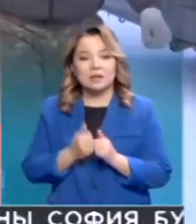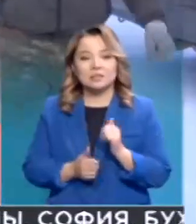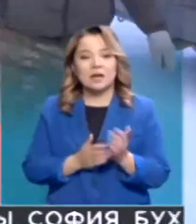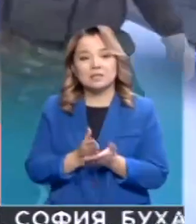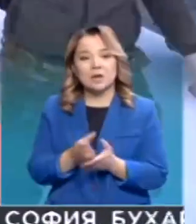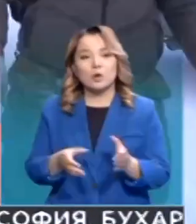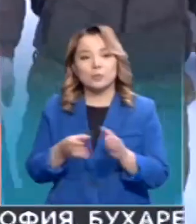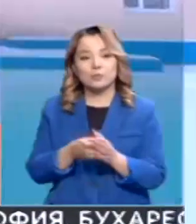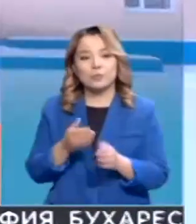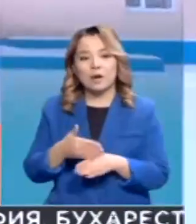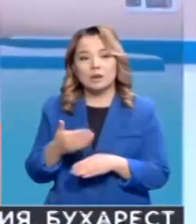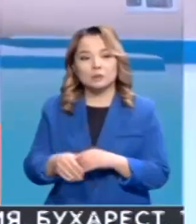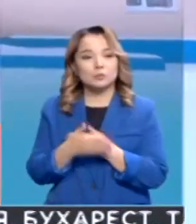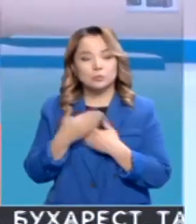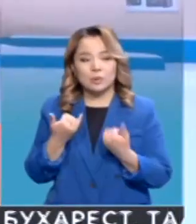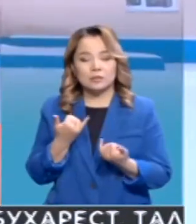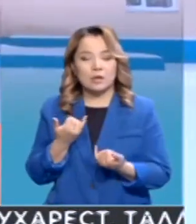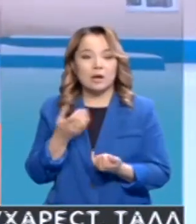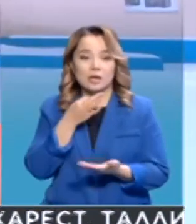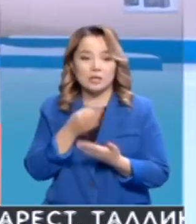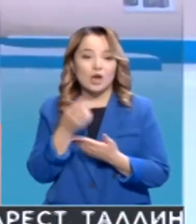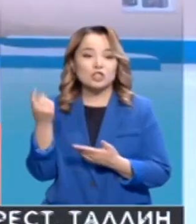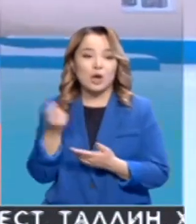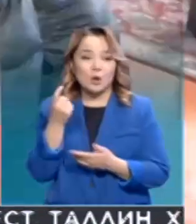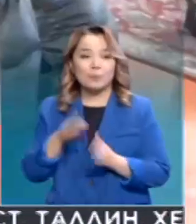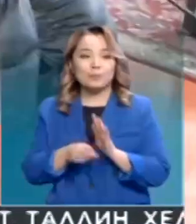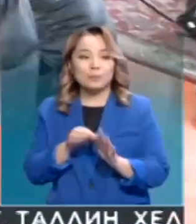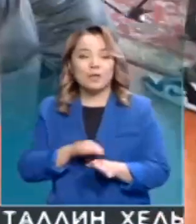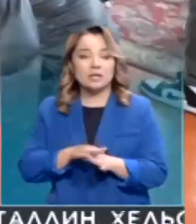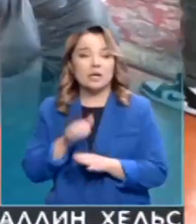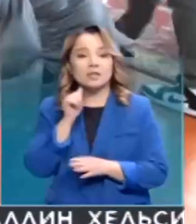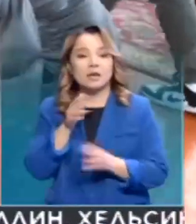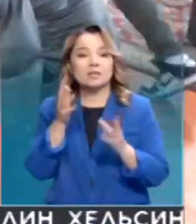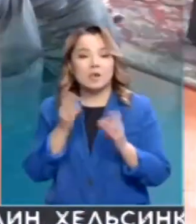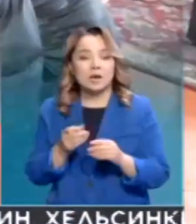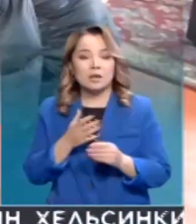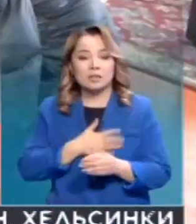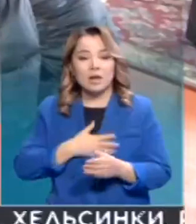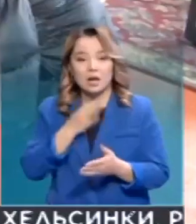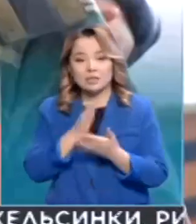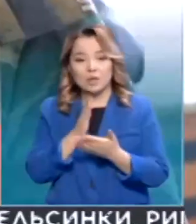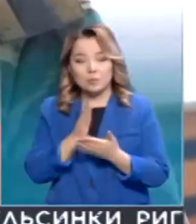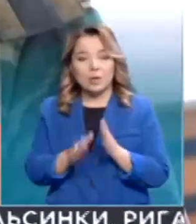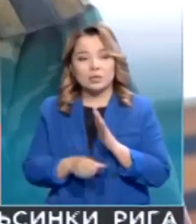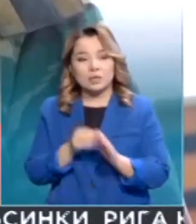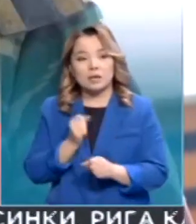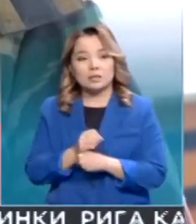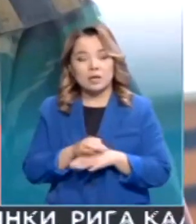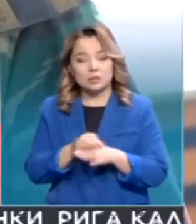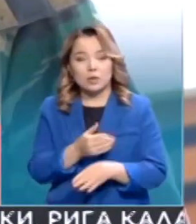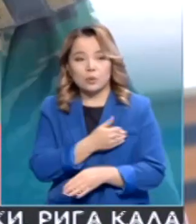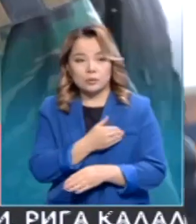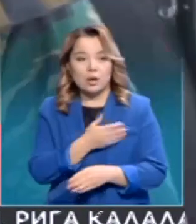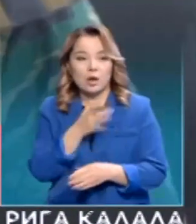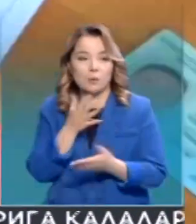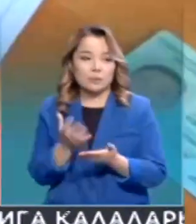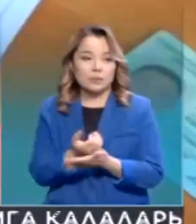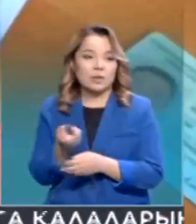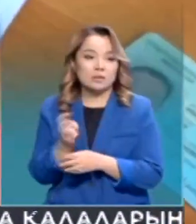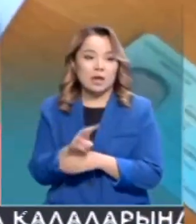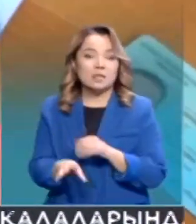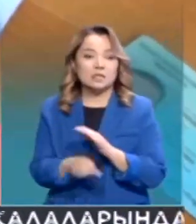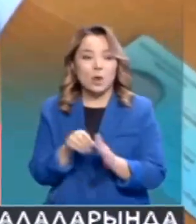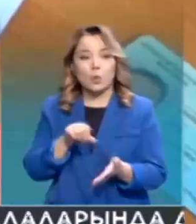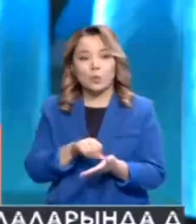саяси науқаннан қалыс қалмай жүрген шаруаның айтуынша, бұл сайлау мемлекеттің ертеңгі күнін айшықтайды. Сондықтан өз таңдауын жасауға уақыт тауып, сайлау